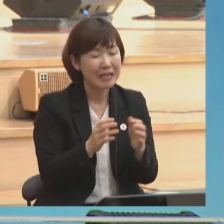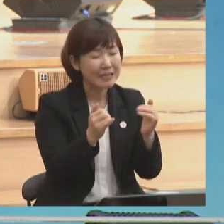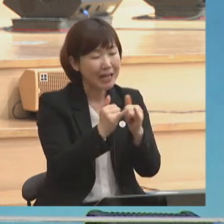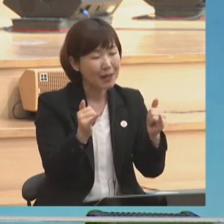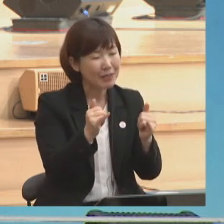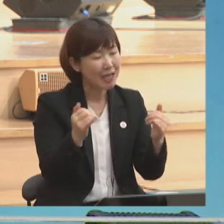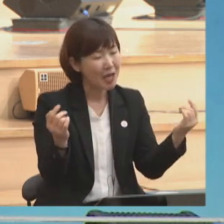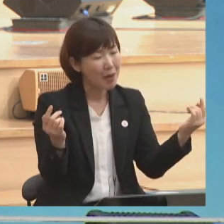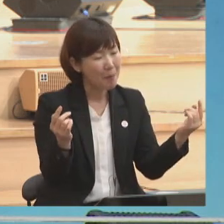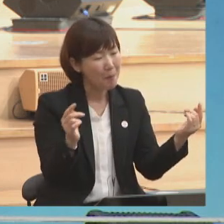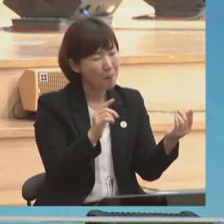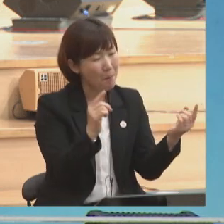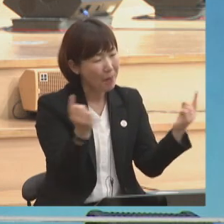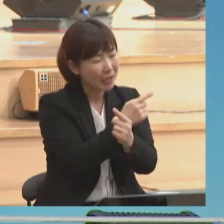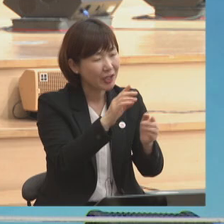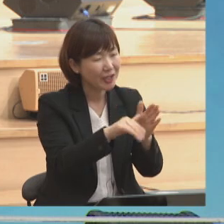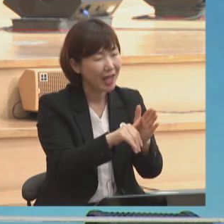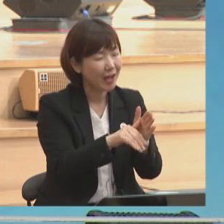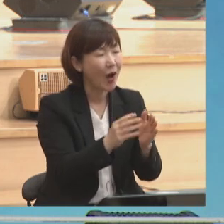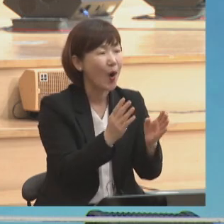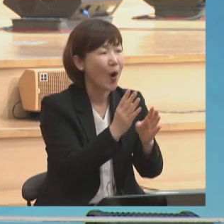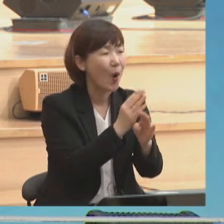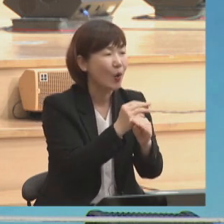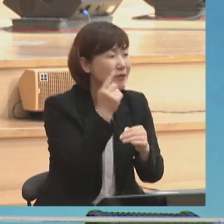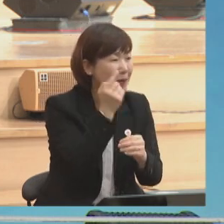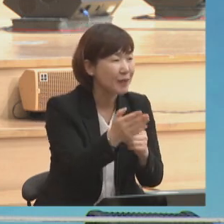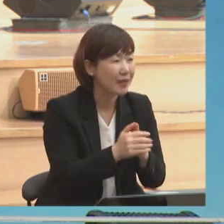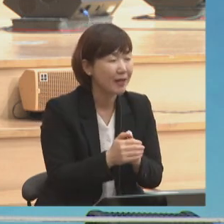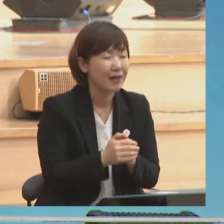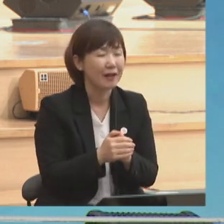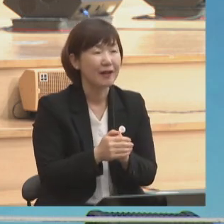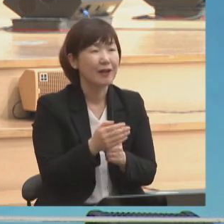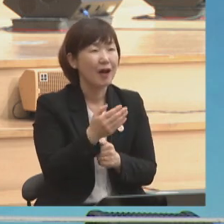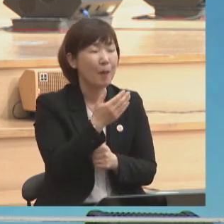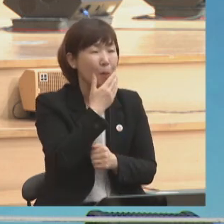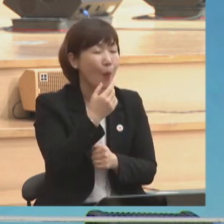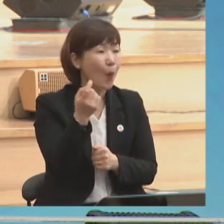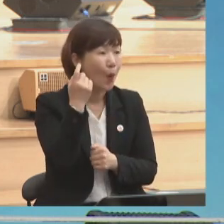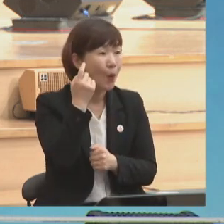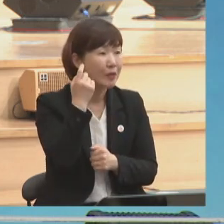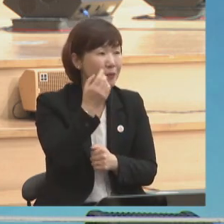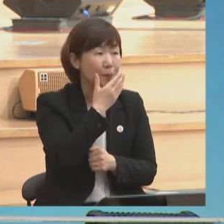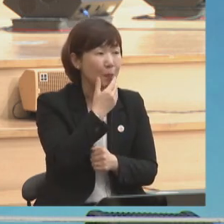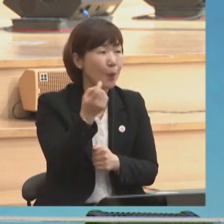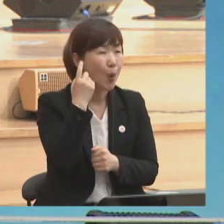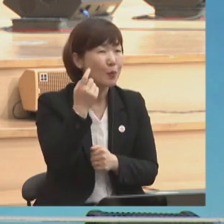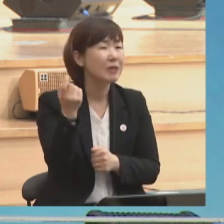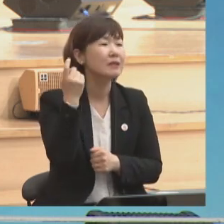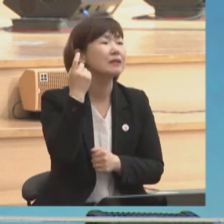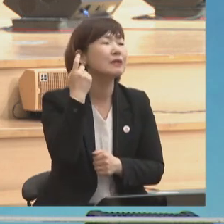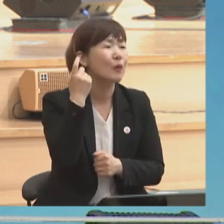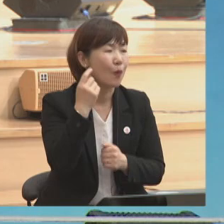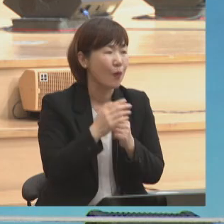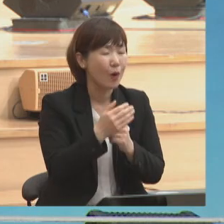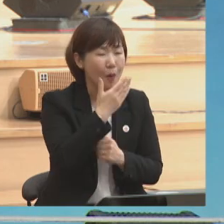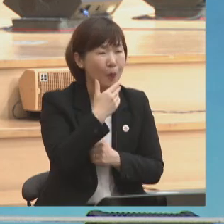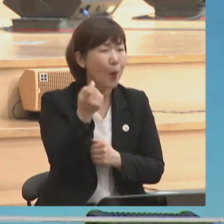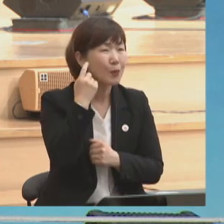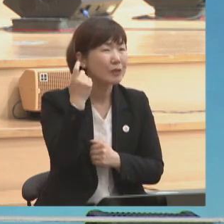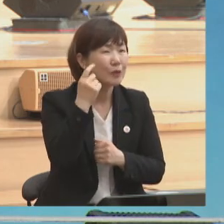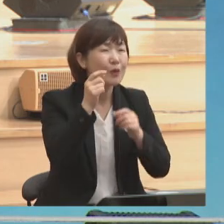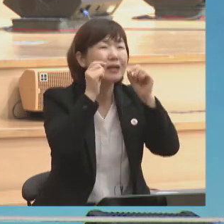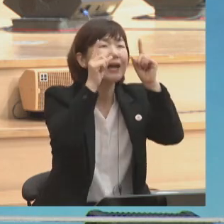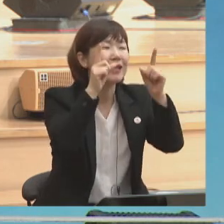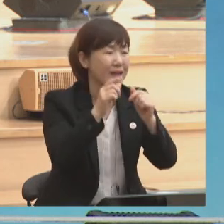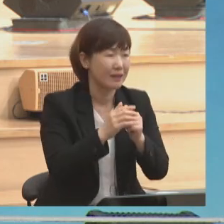사람이 언제 변화되어져요? 복음의 밝은 빛 아래에서 자신의 죄가 터뜨려질